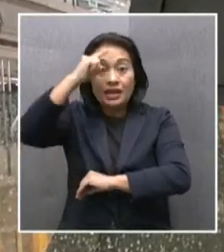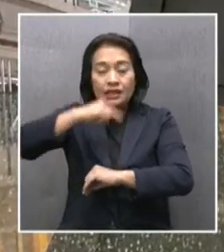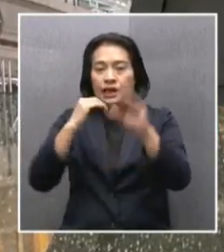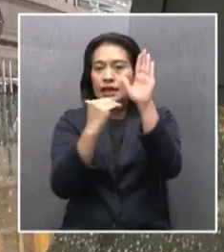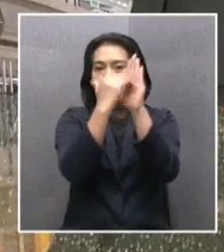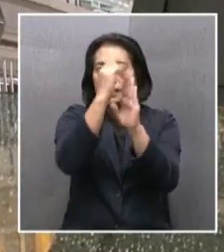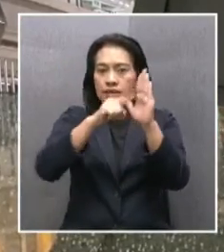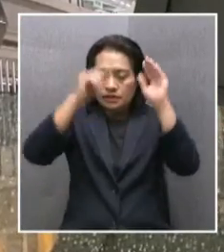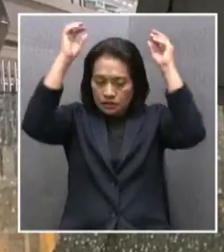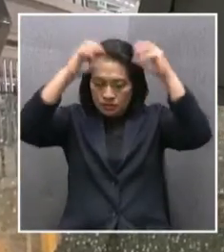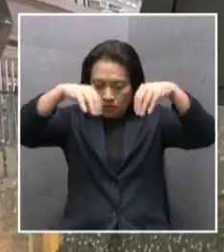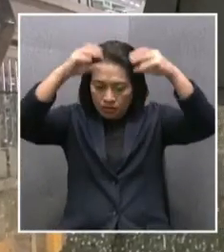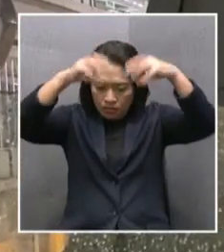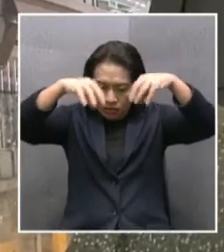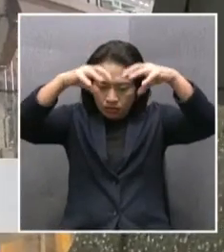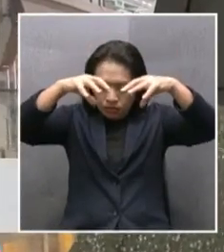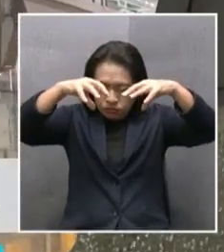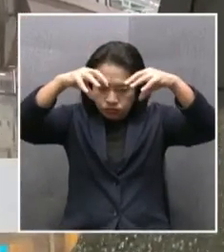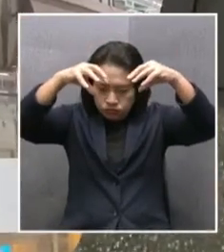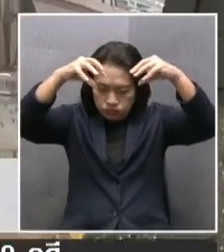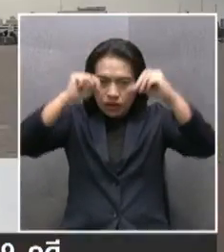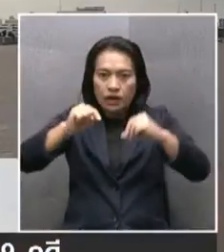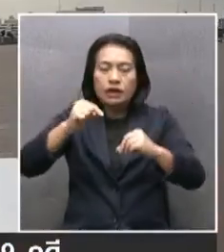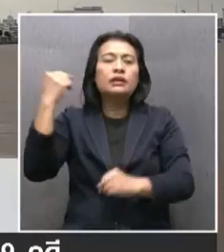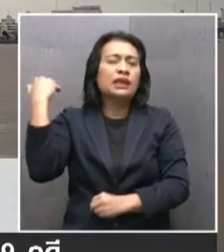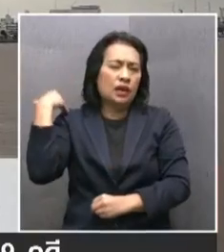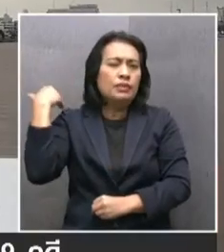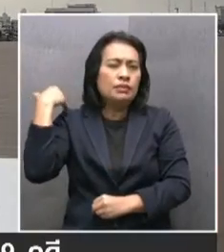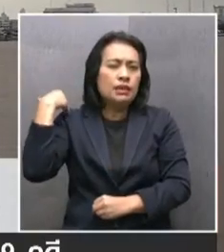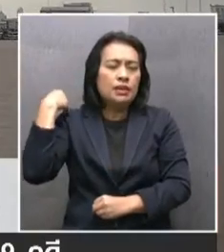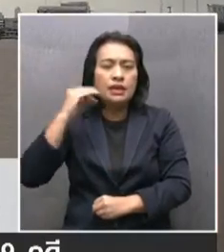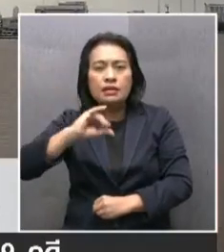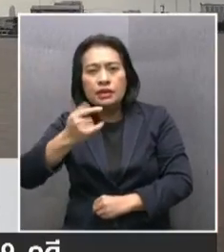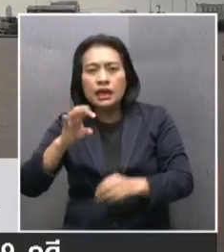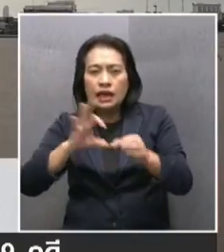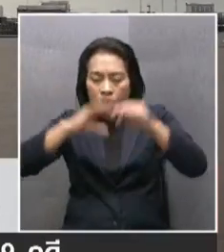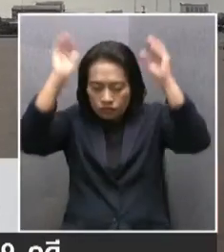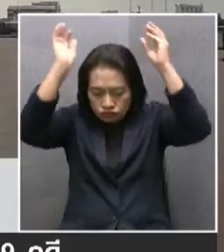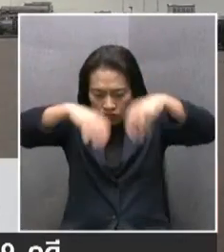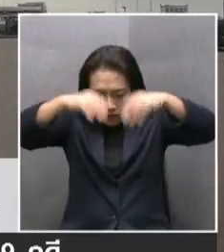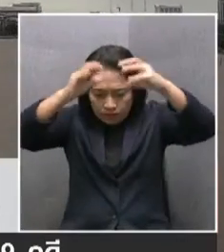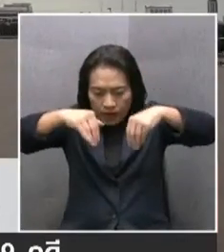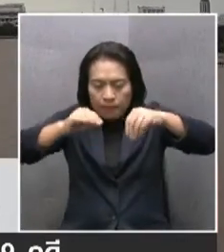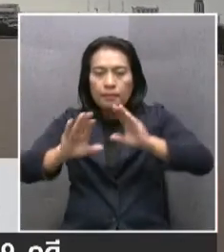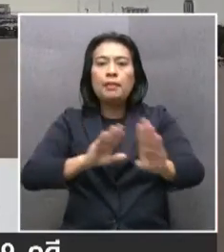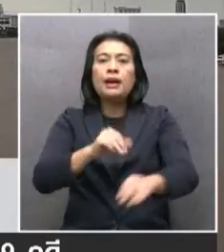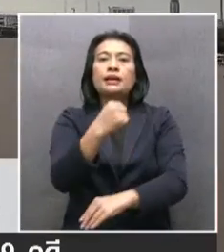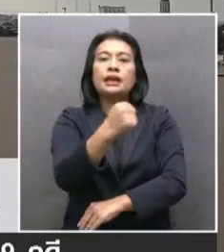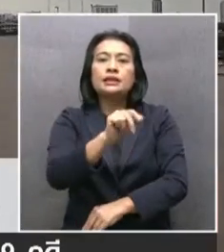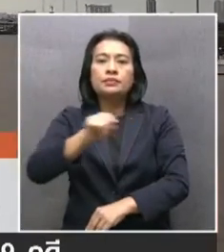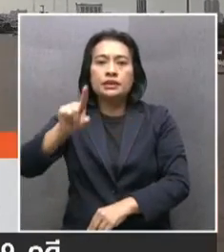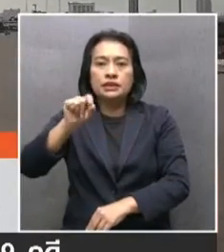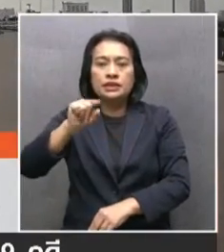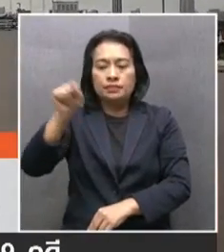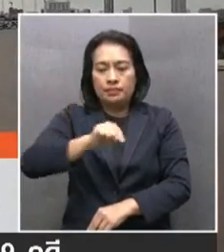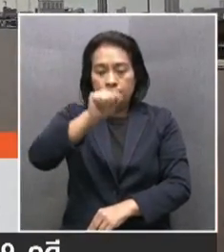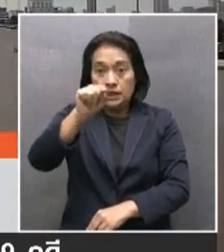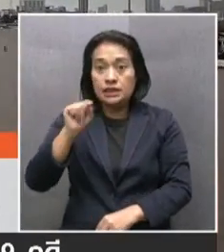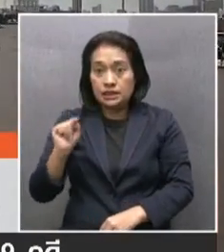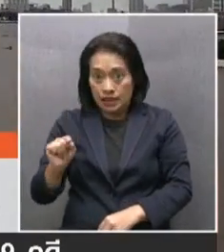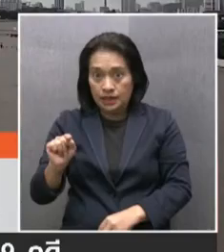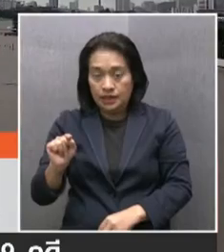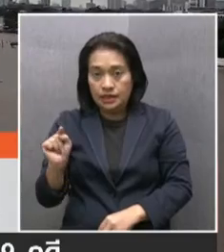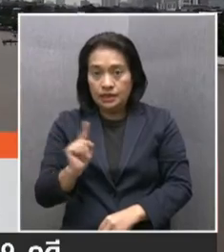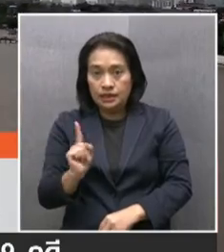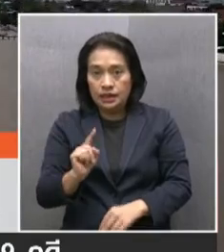นมีฝนลดลงแต่ยังคงมีฝนฟ้าคะนองเกิดขึ้นได้ในบางพื้นที่ร้อยละ10-20ของพื้นที่ค่ะยก